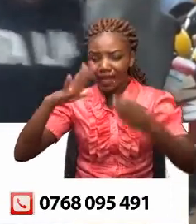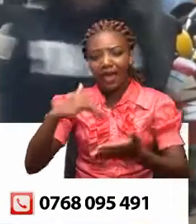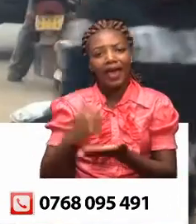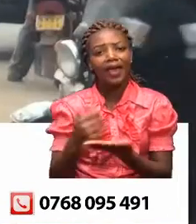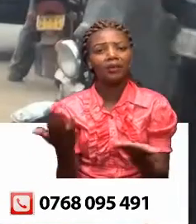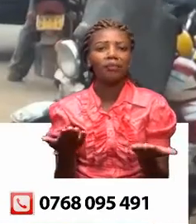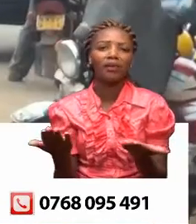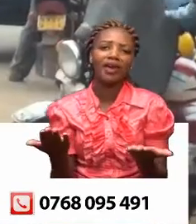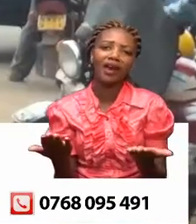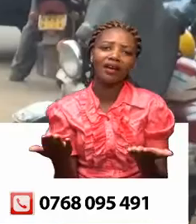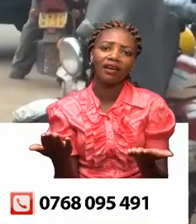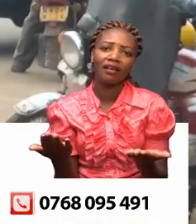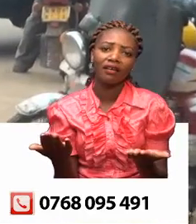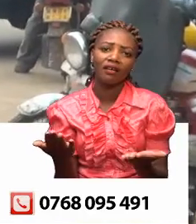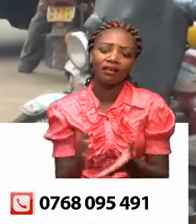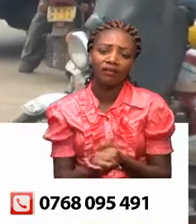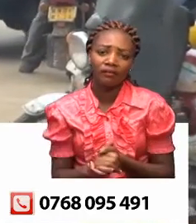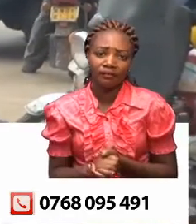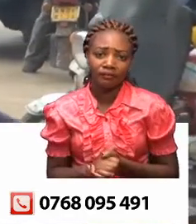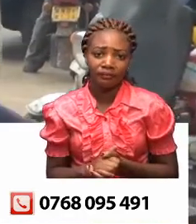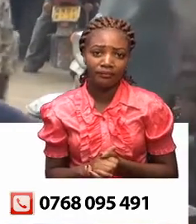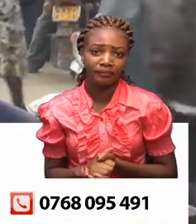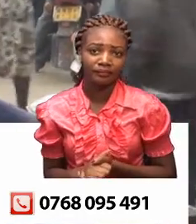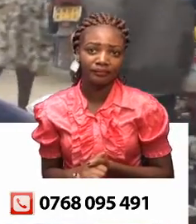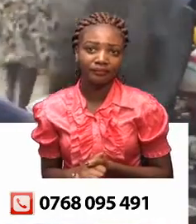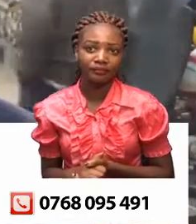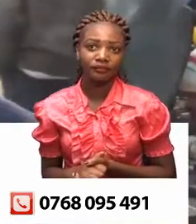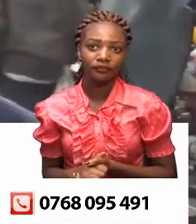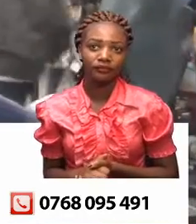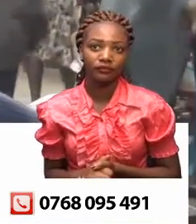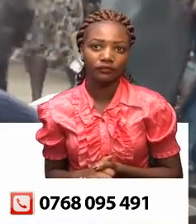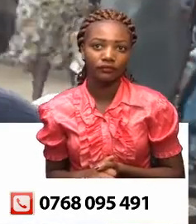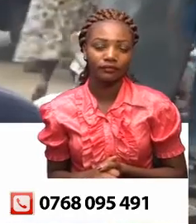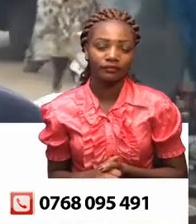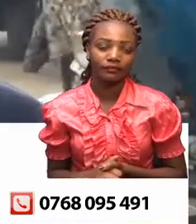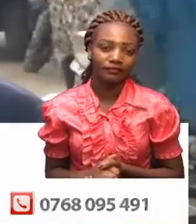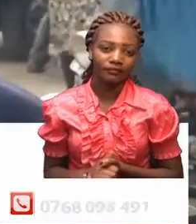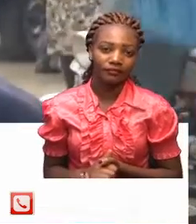eneo hili kuendelea na shughuli zao. Kutoka kaunti ya Uasin Gishu, mimi ni Calvin Chetwa.